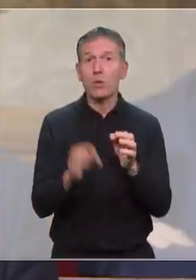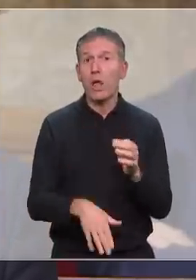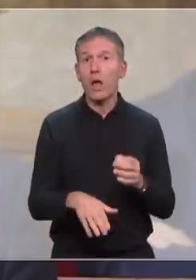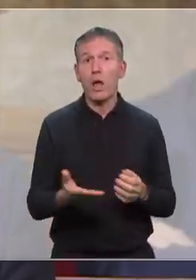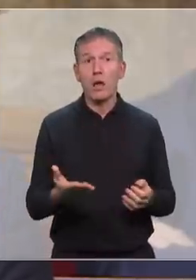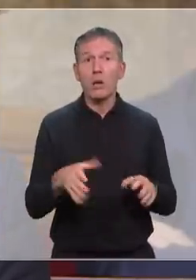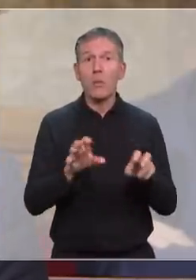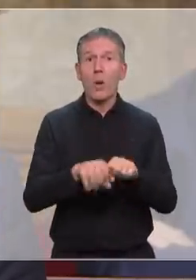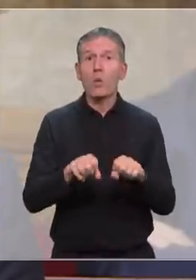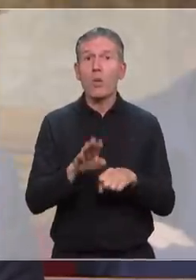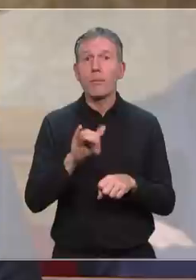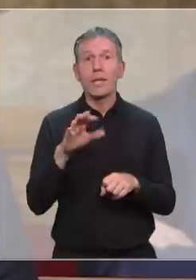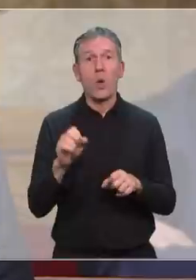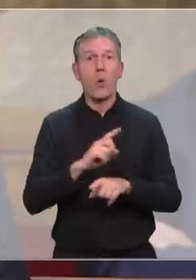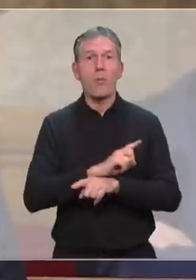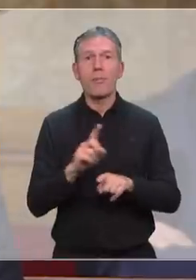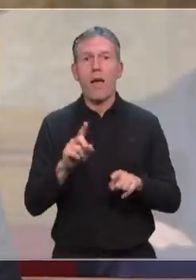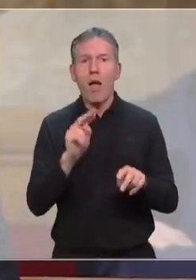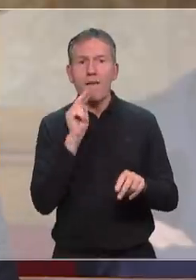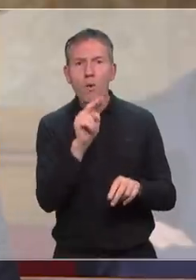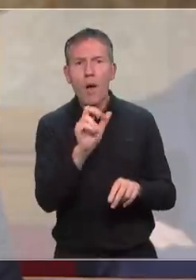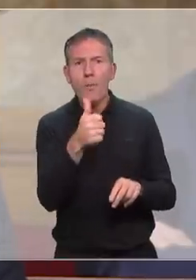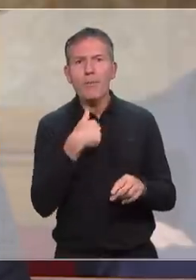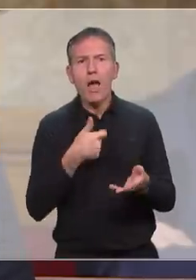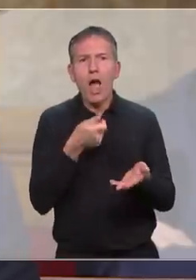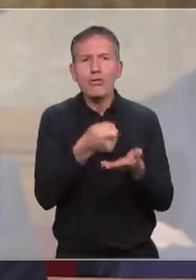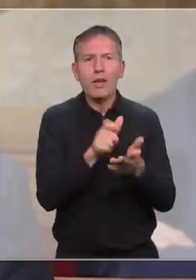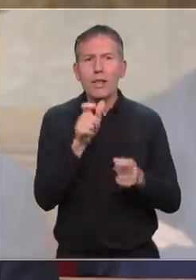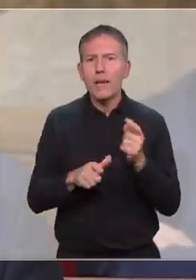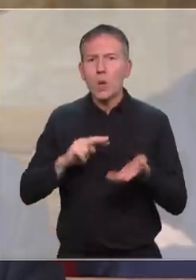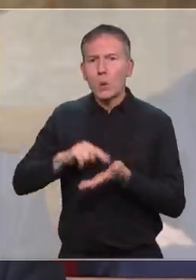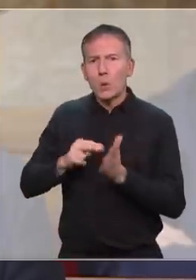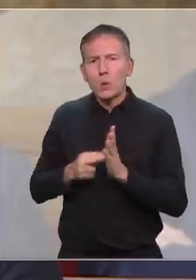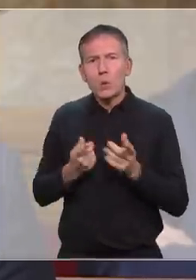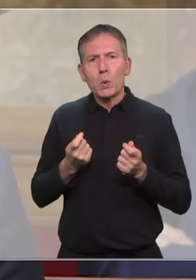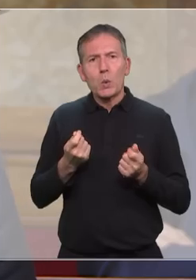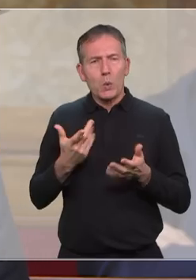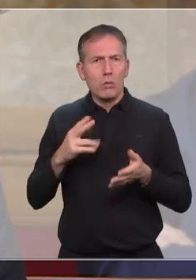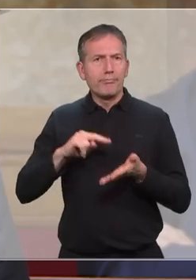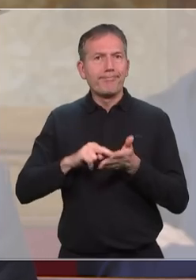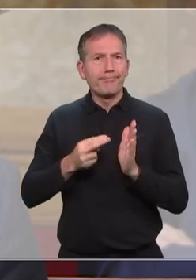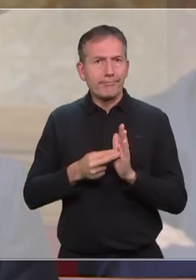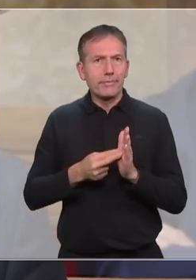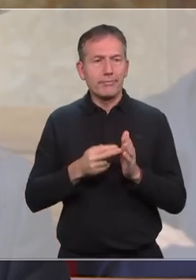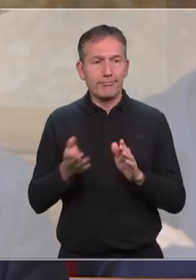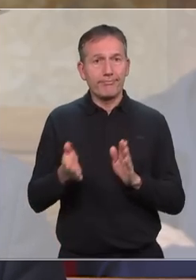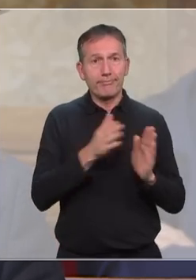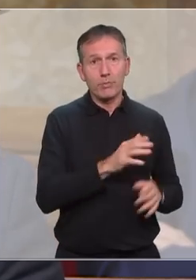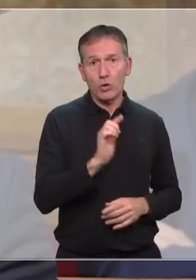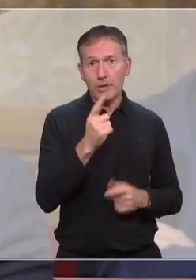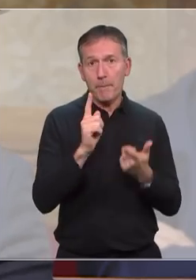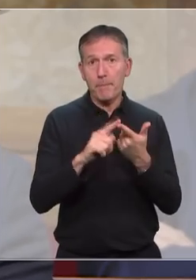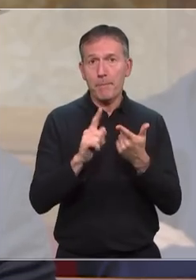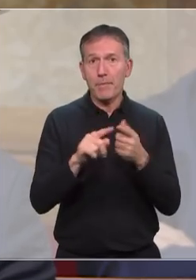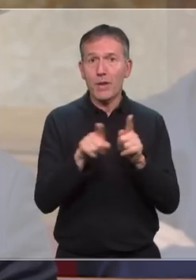ne sont évidemment pas ceux qui sont regardés les premiers par les gens qui sont attentifs à leur pouvoir d'achat. Deuxième sujet particulièrement impactant,